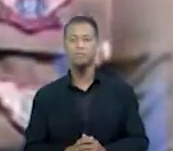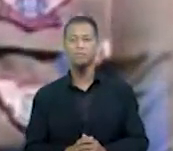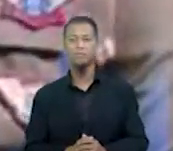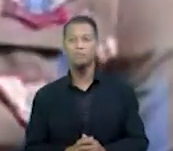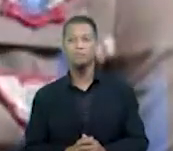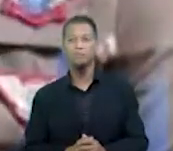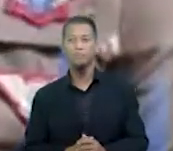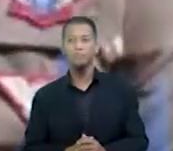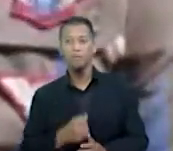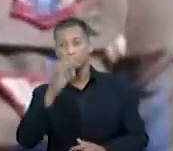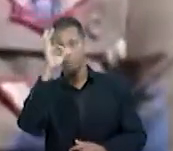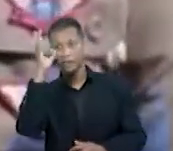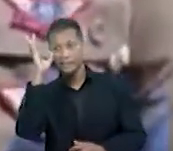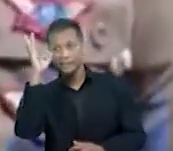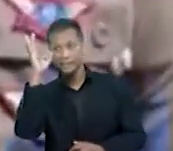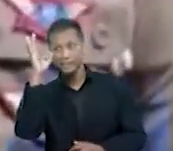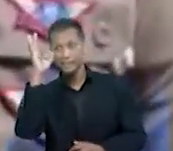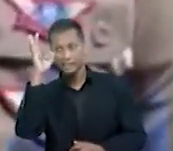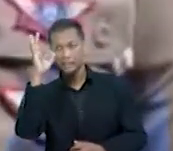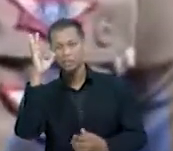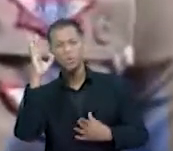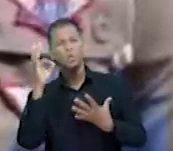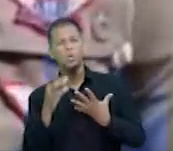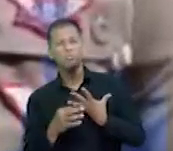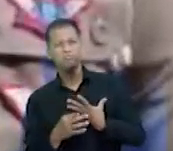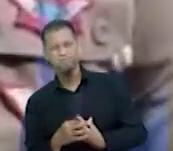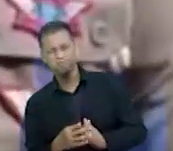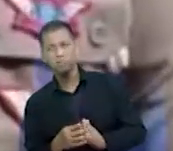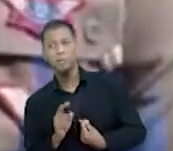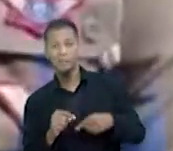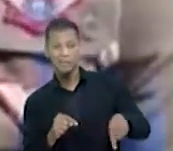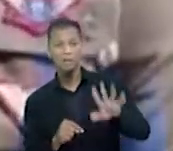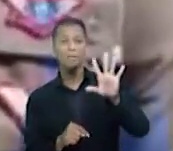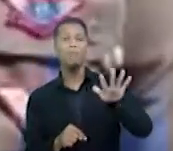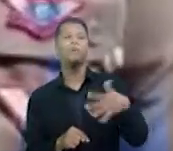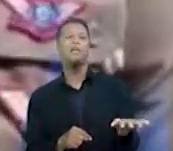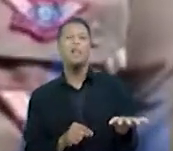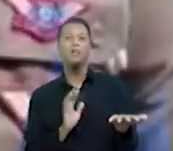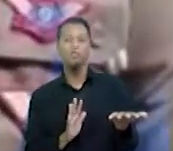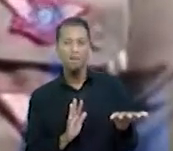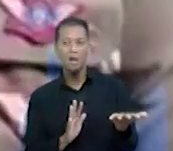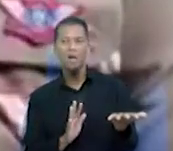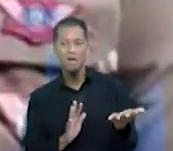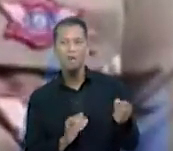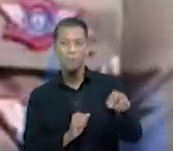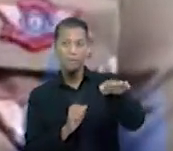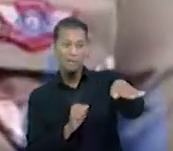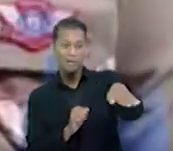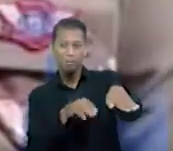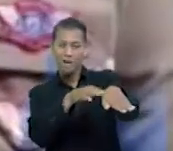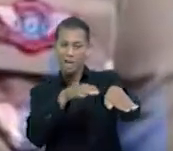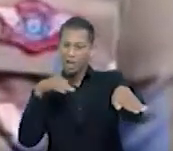Analisis betul telah terjadi kecelakaan, 5 orang meninggal, tabrak dari belakang antara truk dengan Elf. Saat